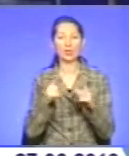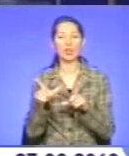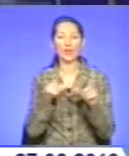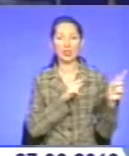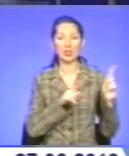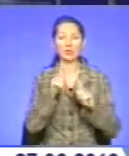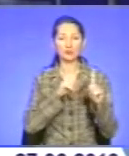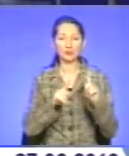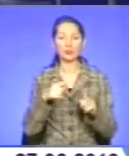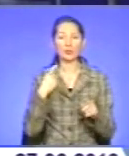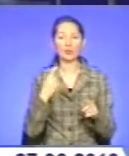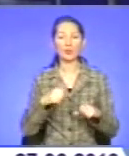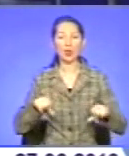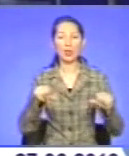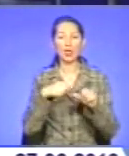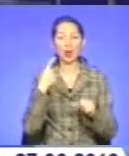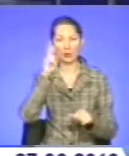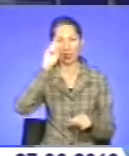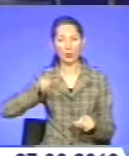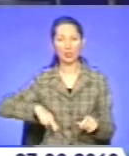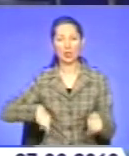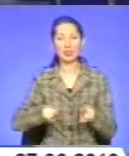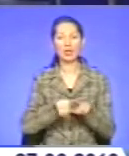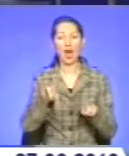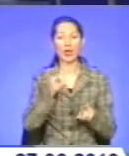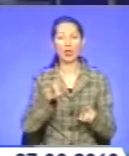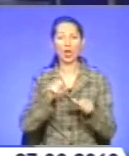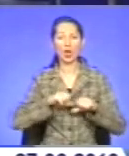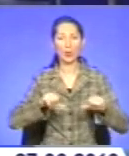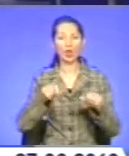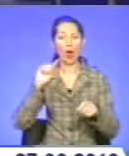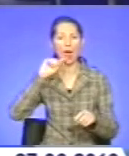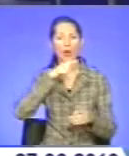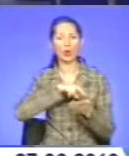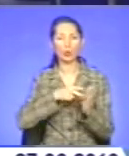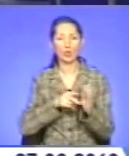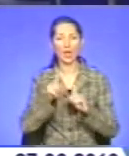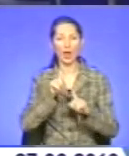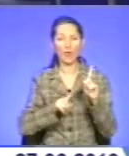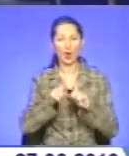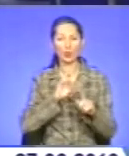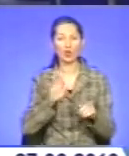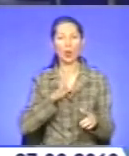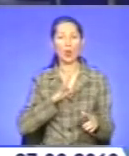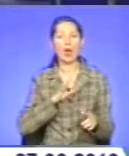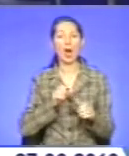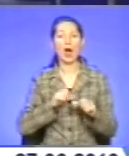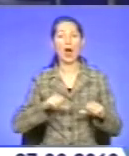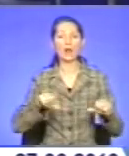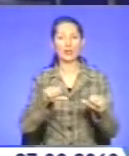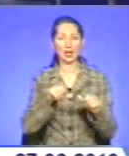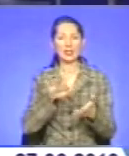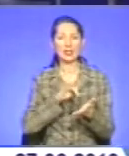державної адміністрації та регіонального комітету з економічних реформ, що відбулася у конгрес-центрі Тернопільського державного